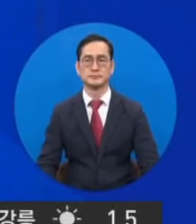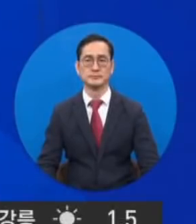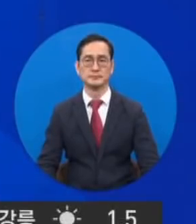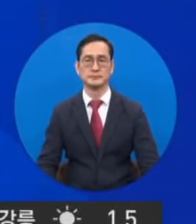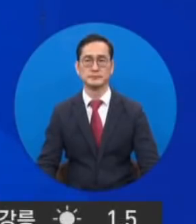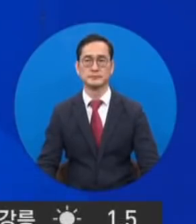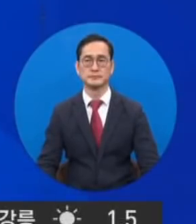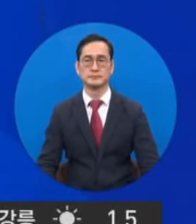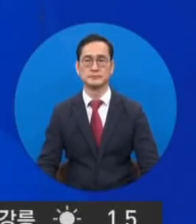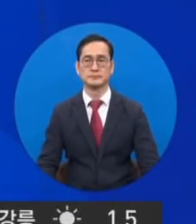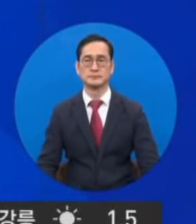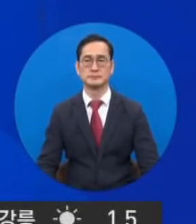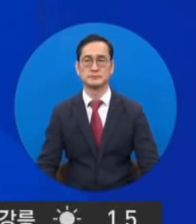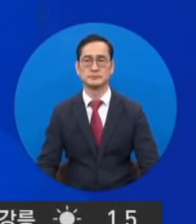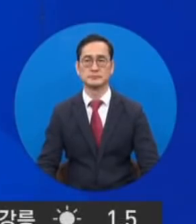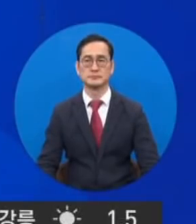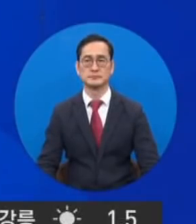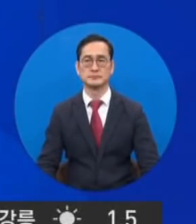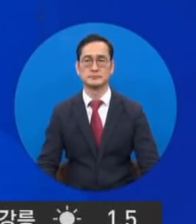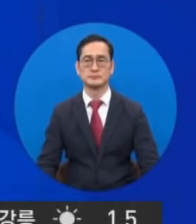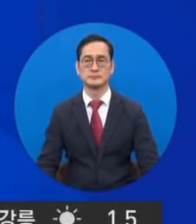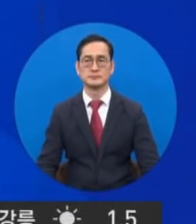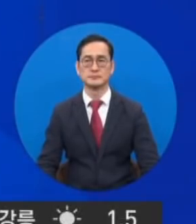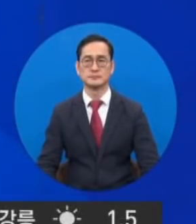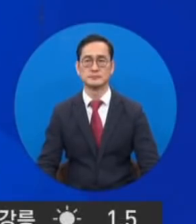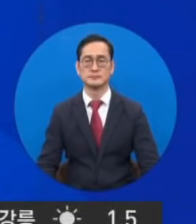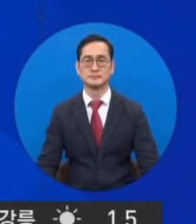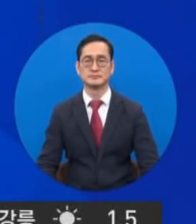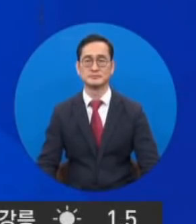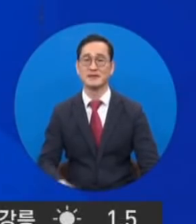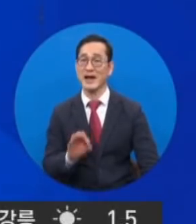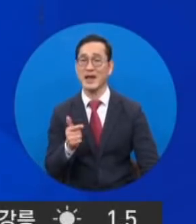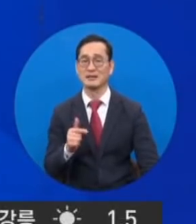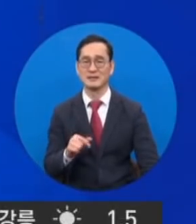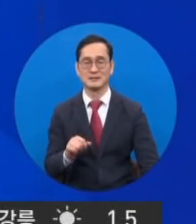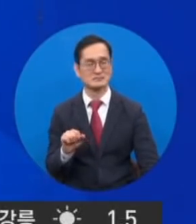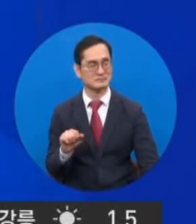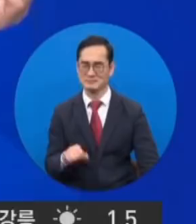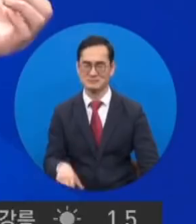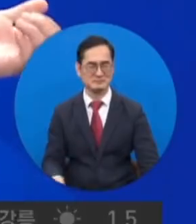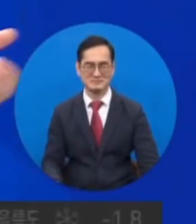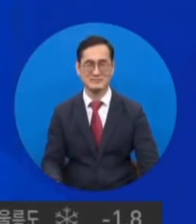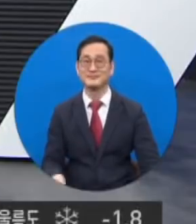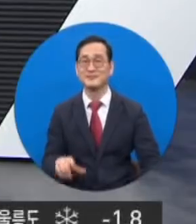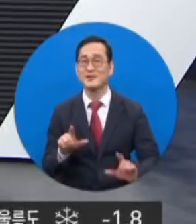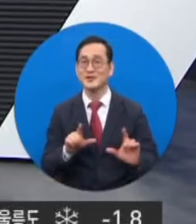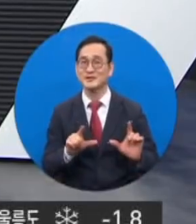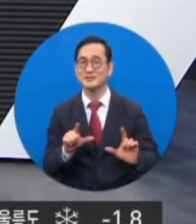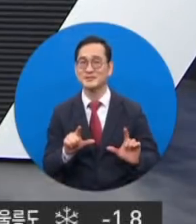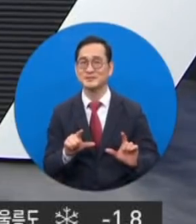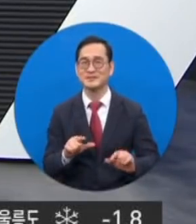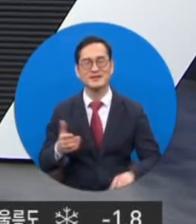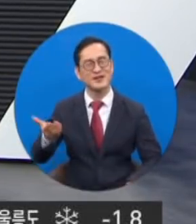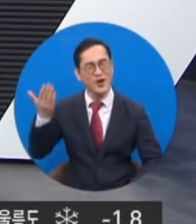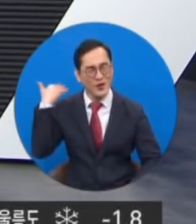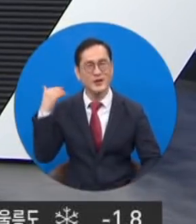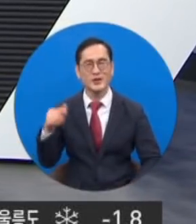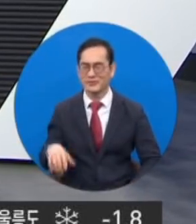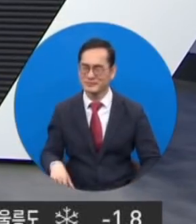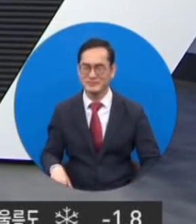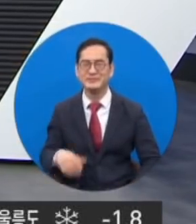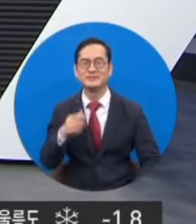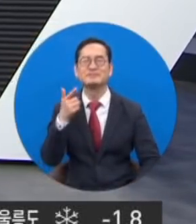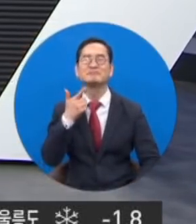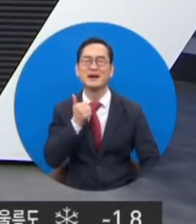안철수 후보의 TV 토론 중에 고개를 옆으로 이렇게 흔드는 모습이 이 과거 대선 토론에서도 자주 나왔던